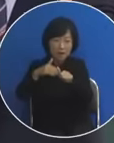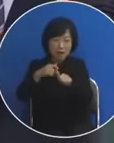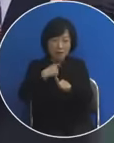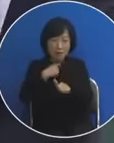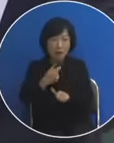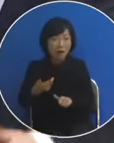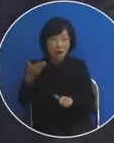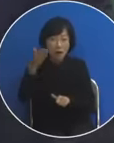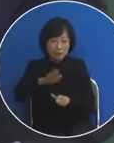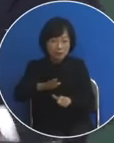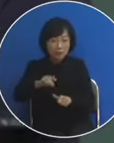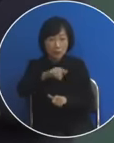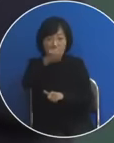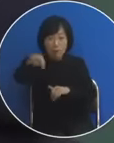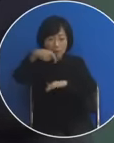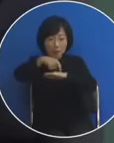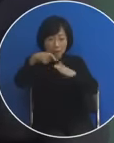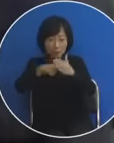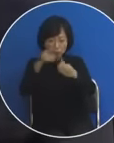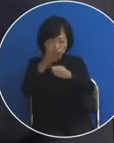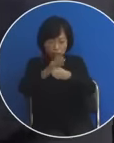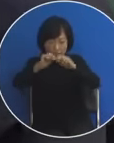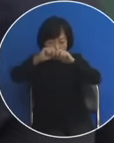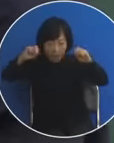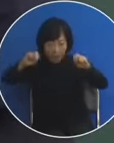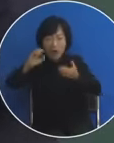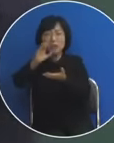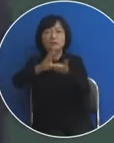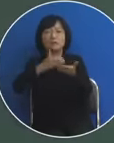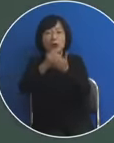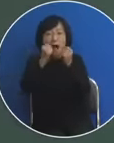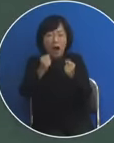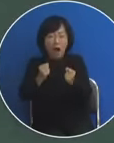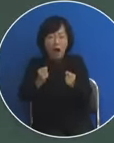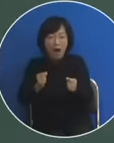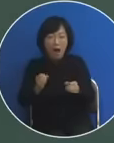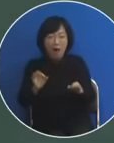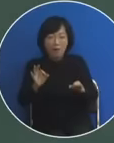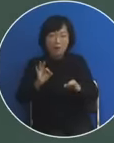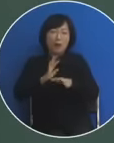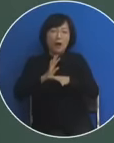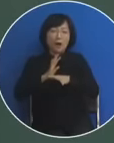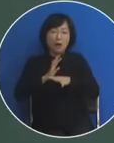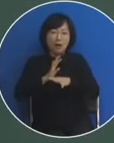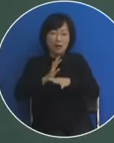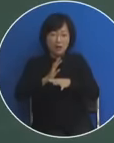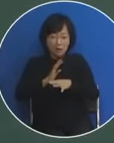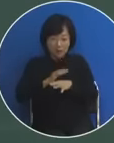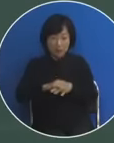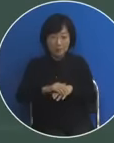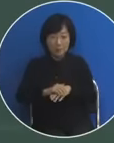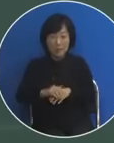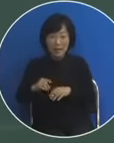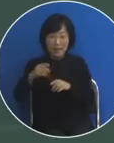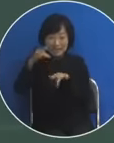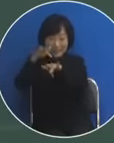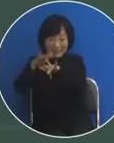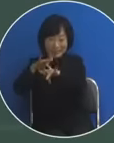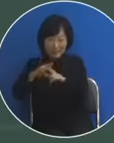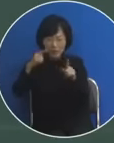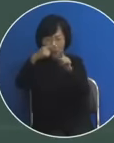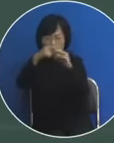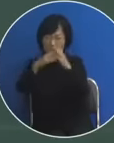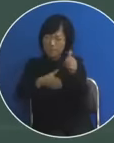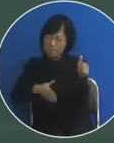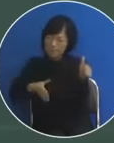Satan comes to attack you, and he cannot because Christ is in the center of your heart. 이 사단이 교회 다 무너뜨리거든요. 교회를 무너뜨리러 왔다가 못